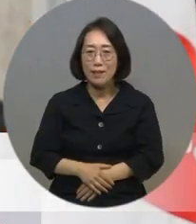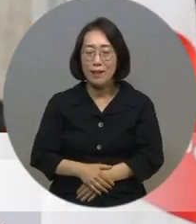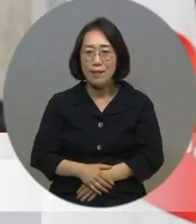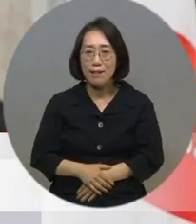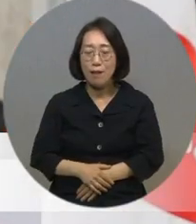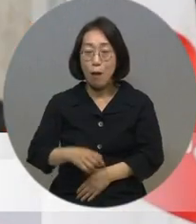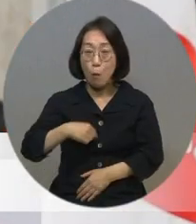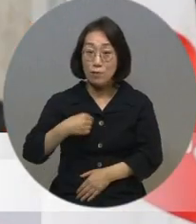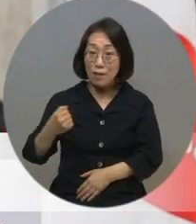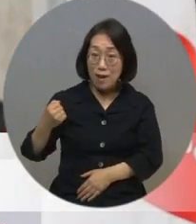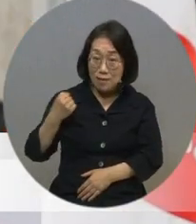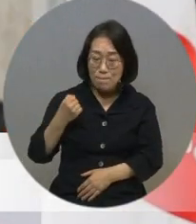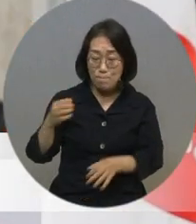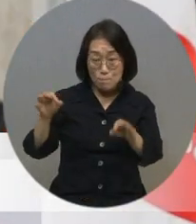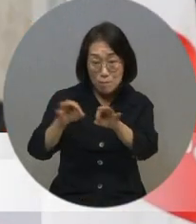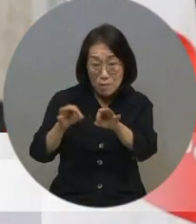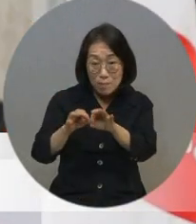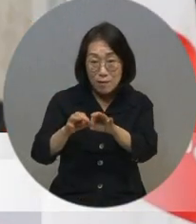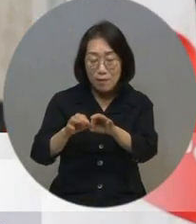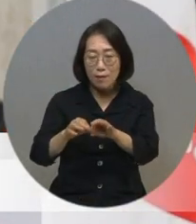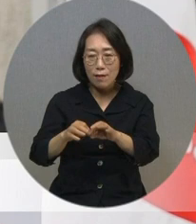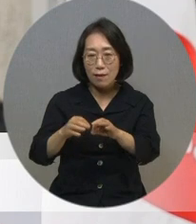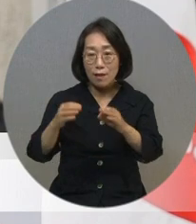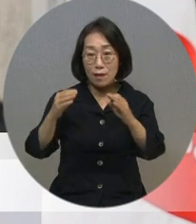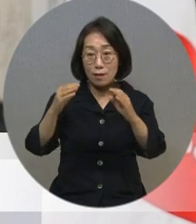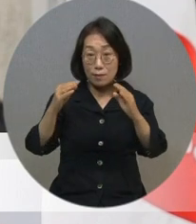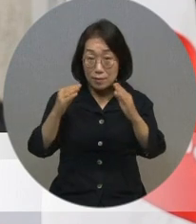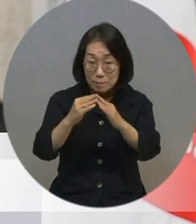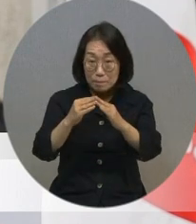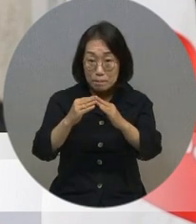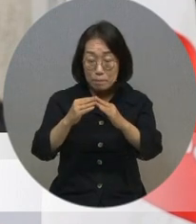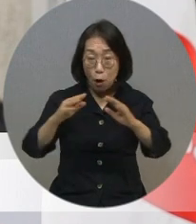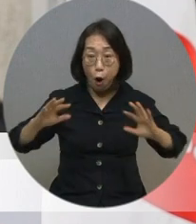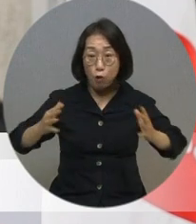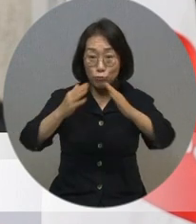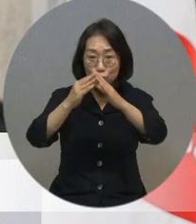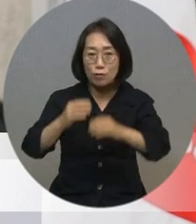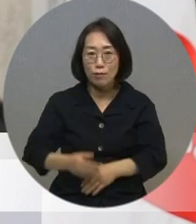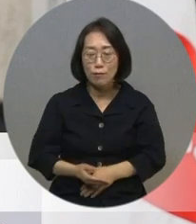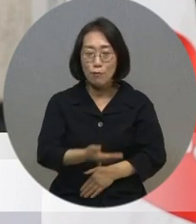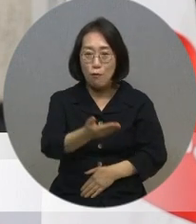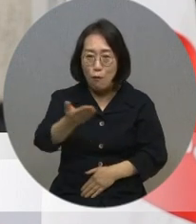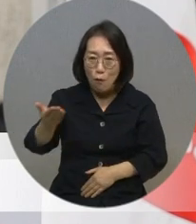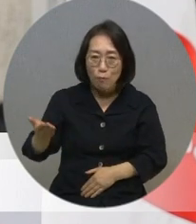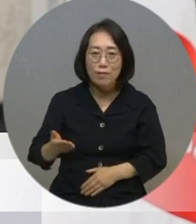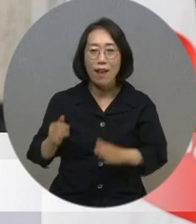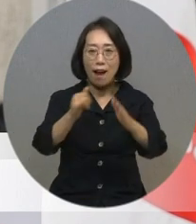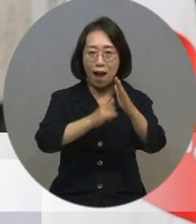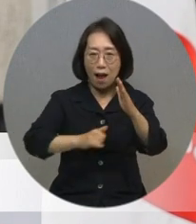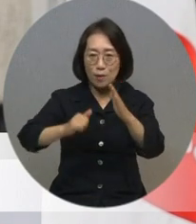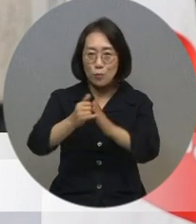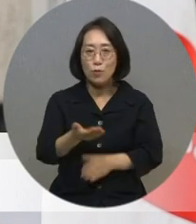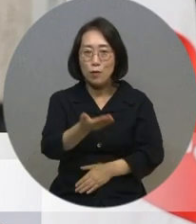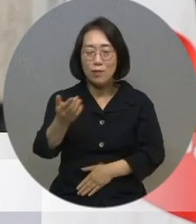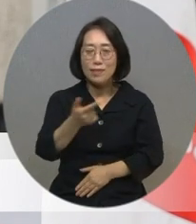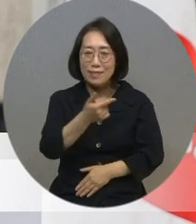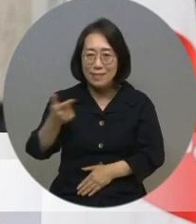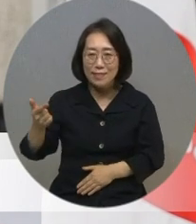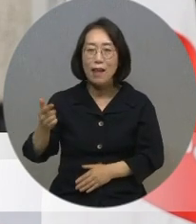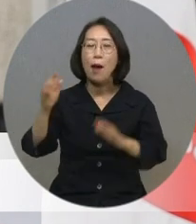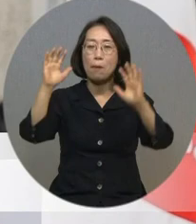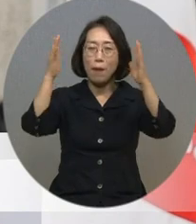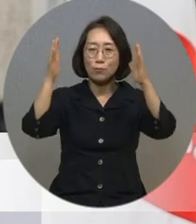자립으로 이렇게 멋진 회관을 만드신 우리 연합회 가족 여러분들에게 큰 박수를